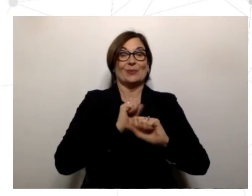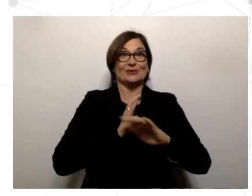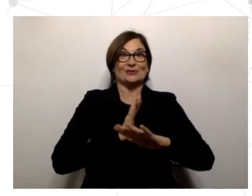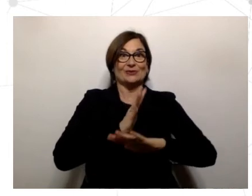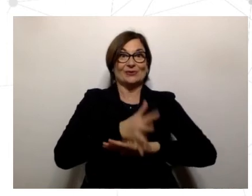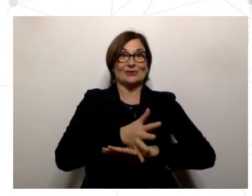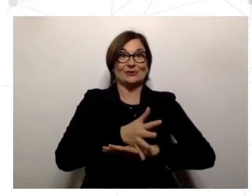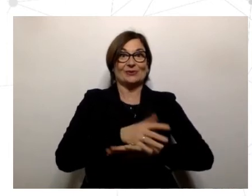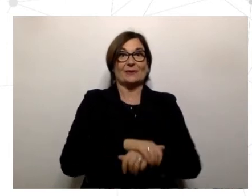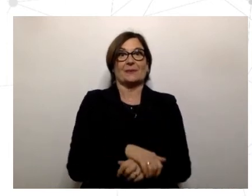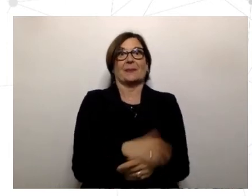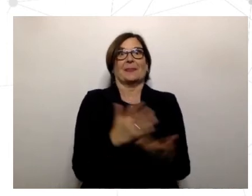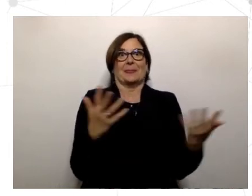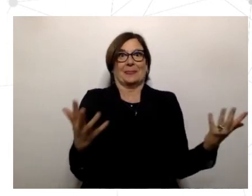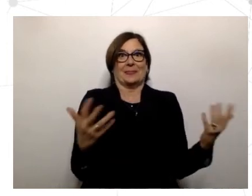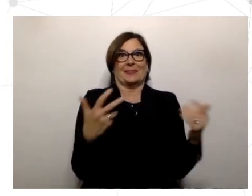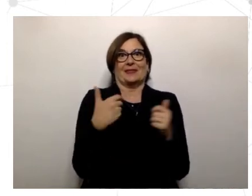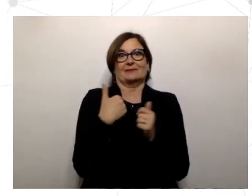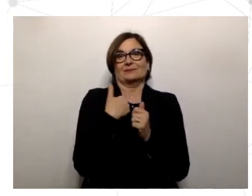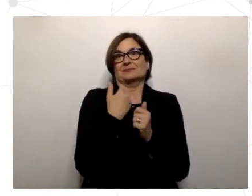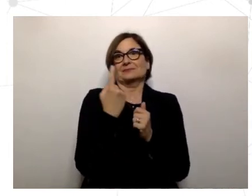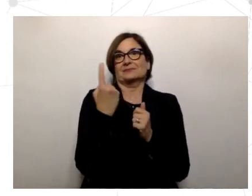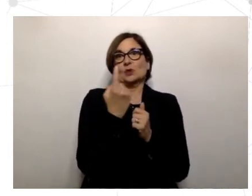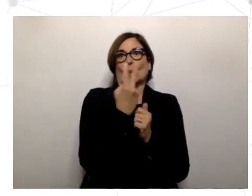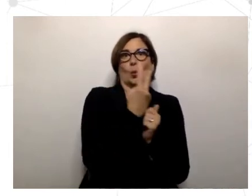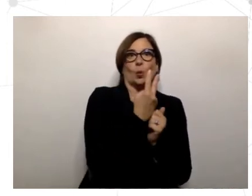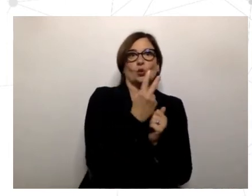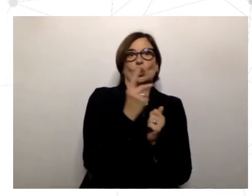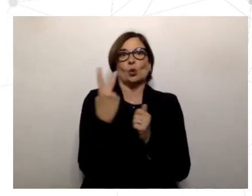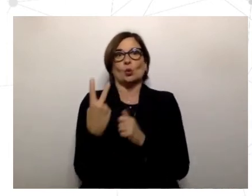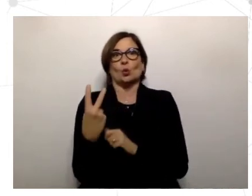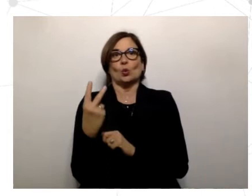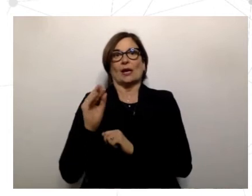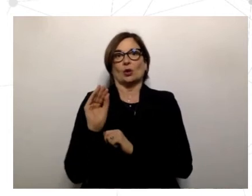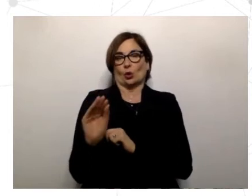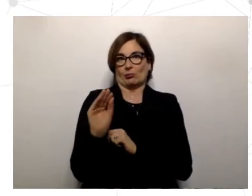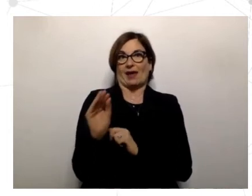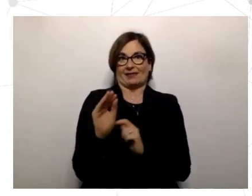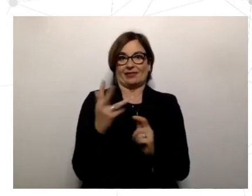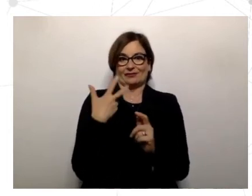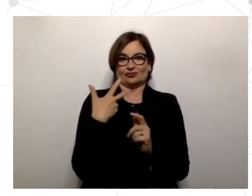allora, abbiamo una o due domande che ci sono arrivate